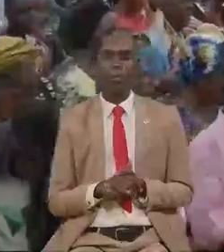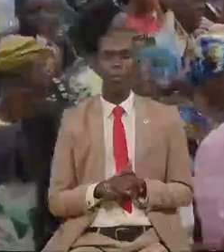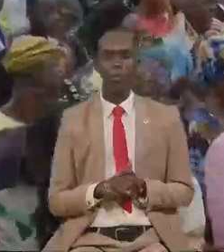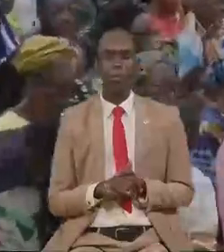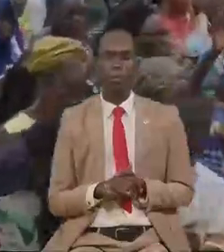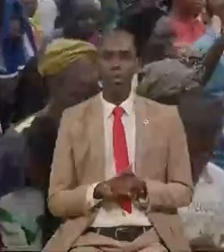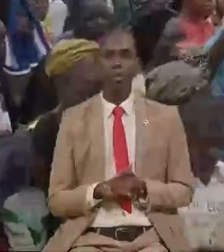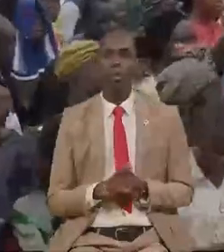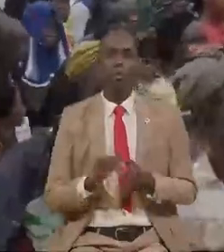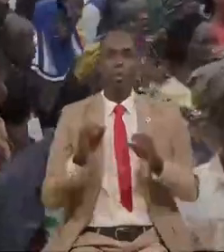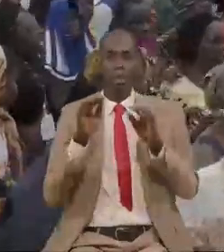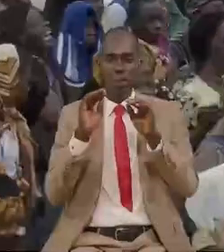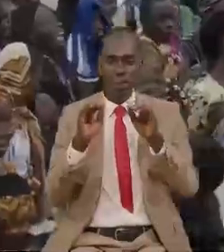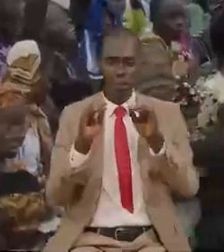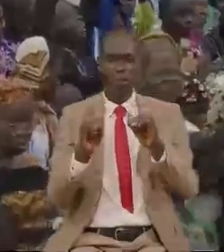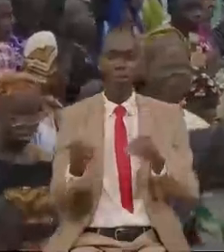Enseigne-leur à observer